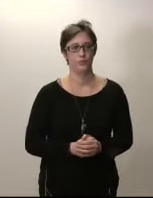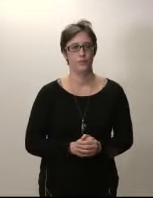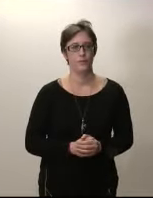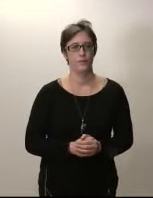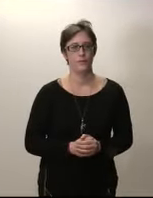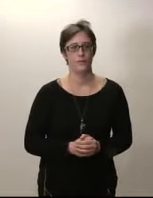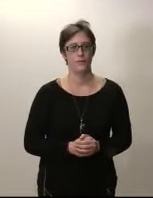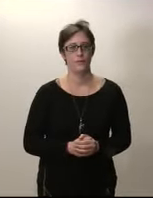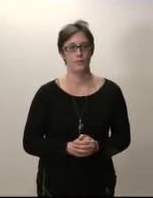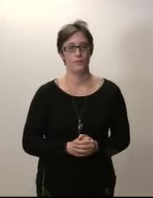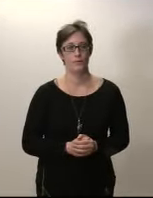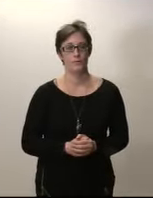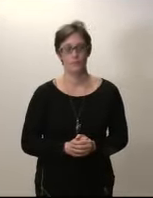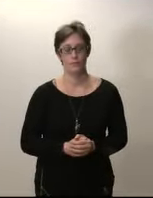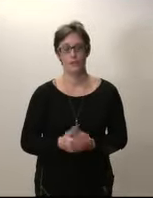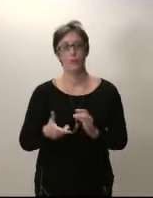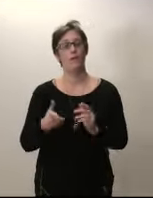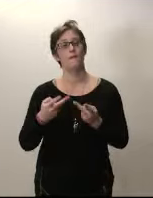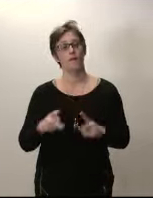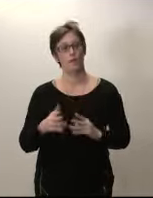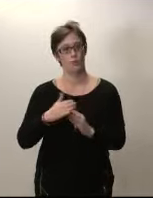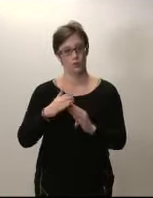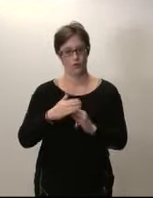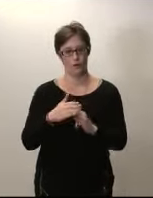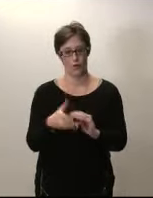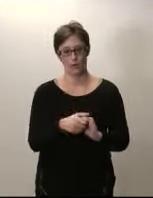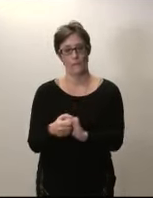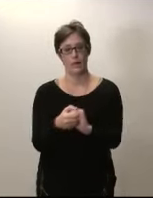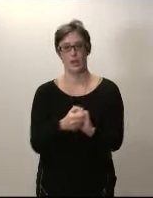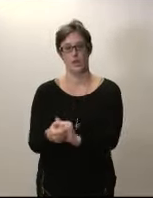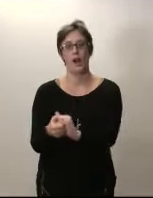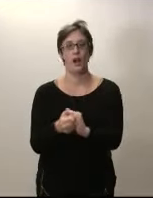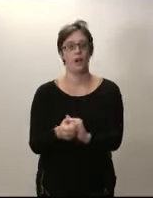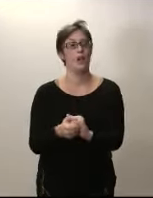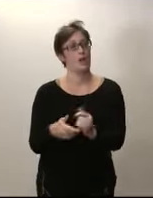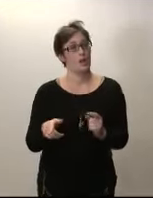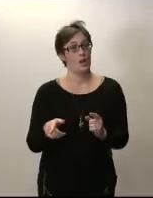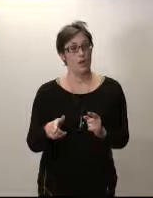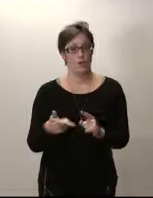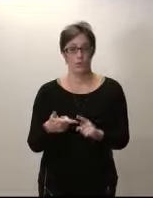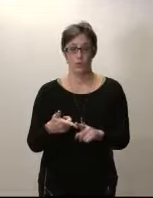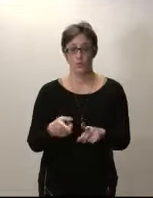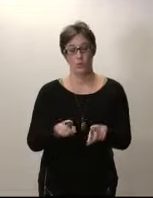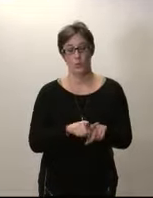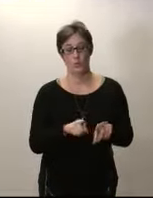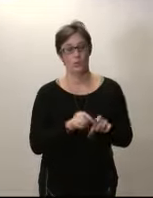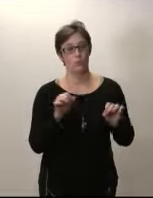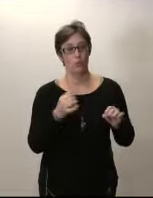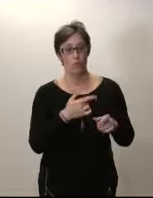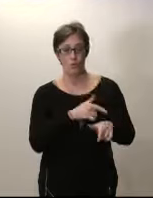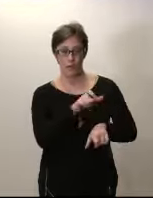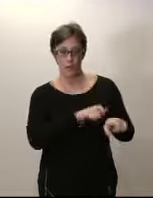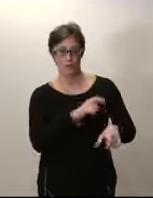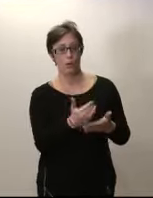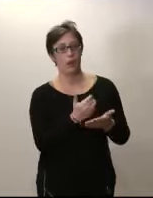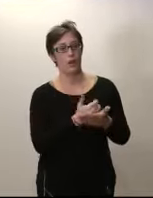En accord avec l'amicale de la ville de Thionville, et afin de permettre la réalisation des actions menées envers le personnel